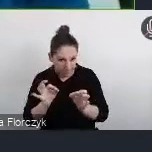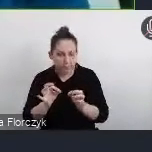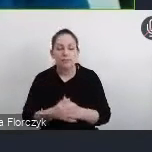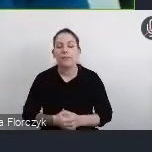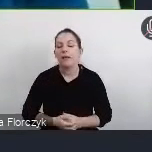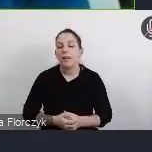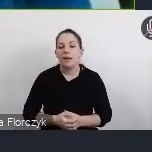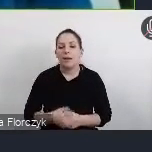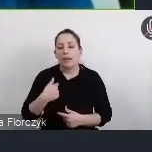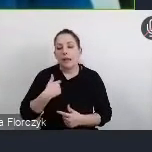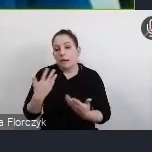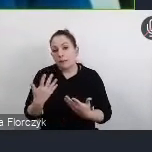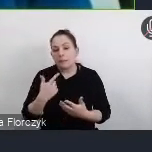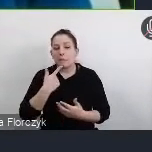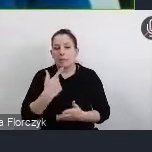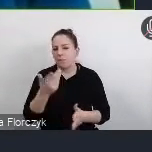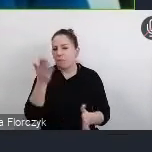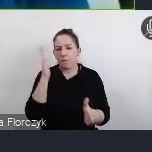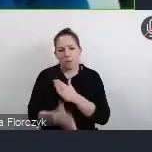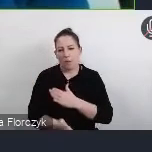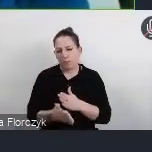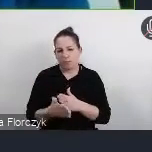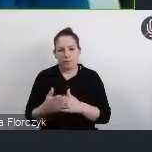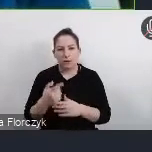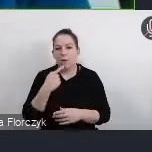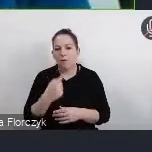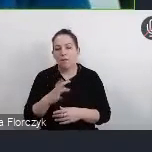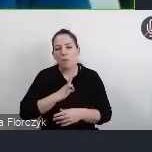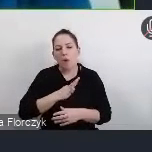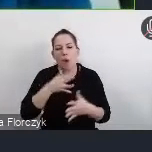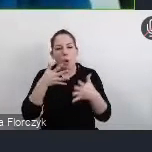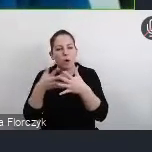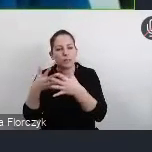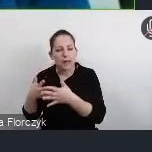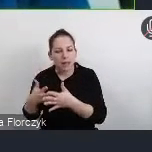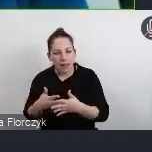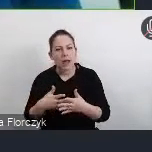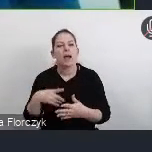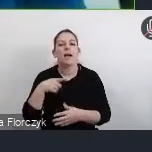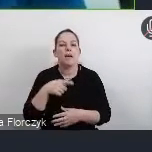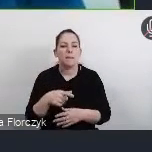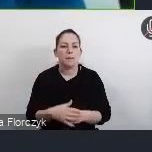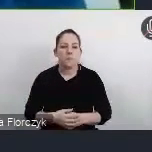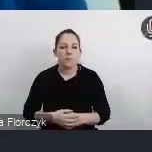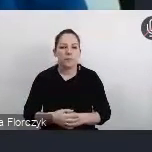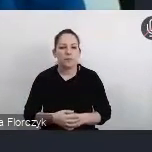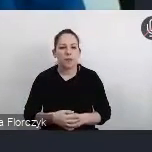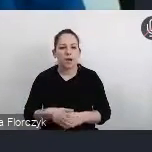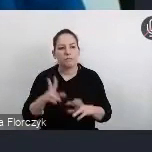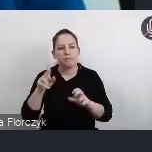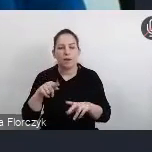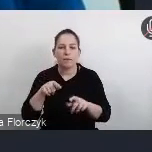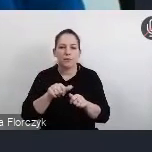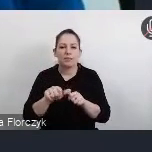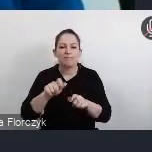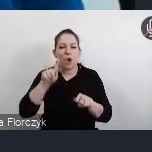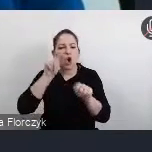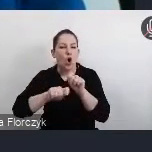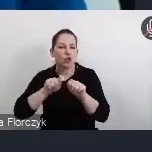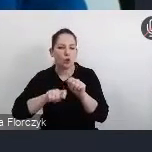tak wprost, mówiąc z takiej mojej oceny, że jest to pewny taki kontroler, który z jednej